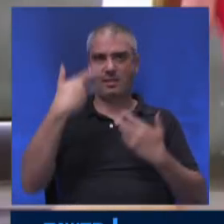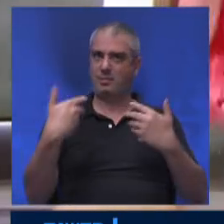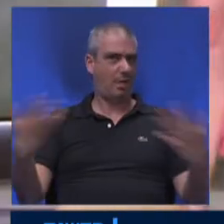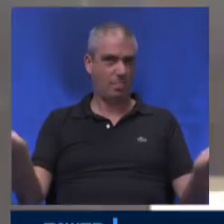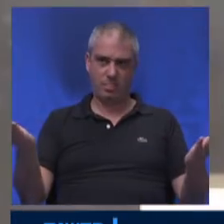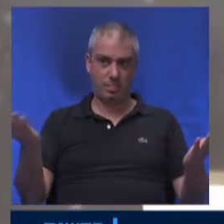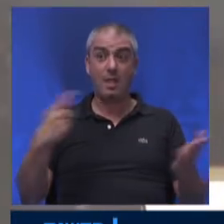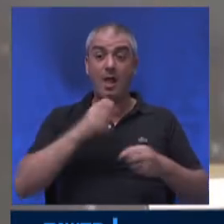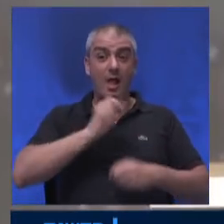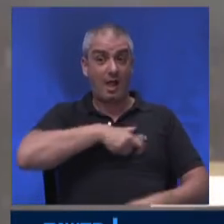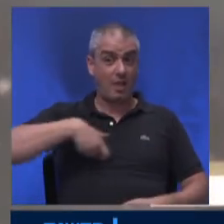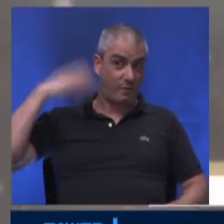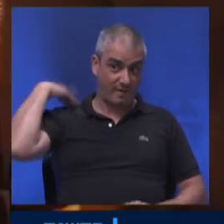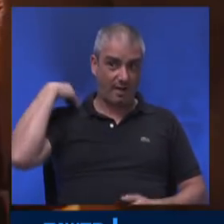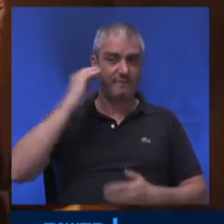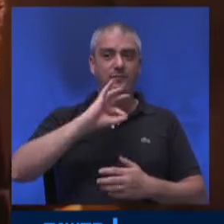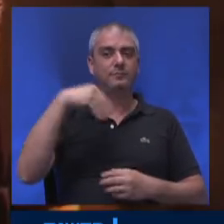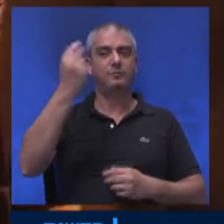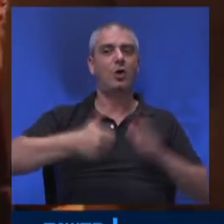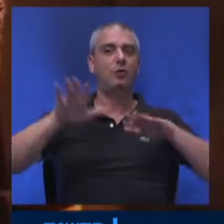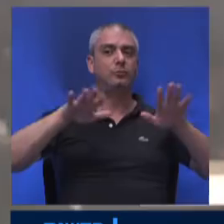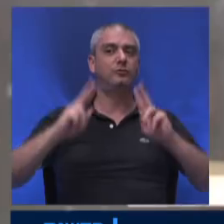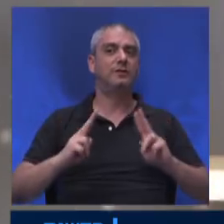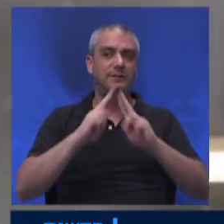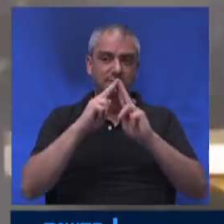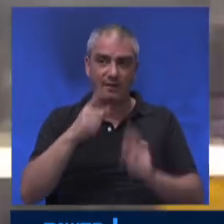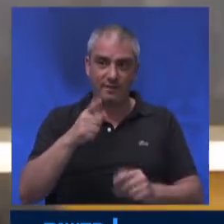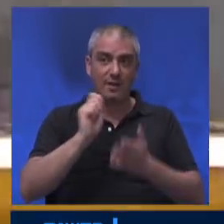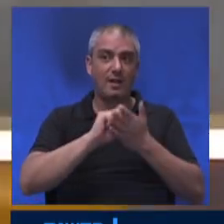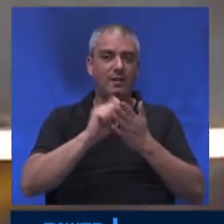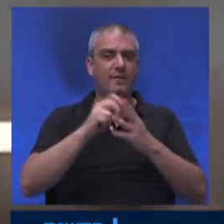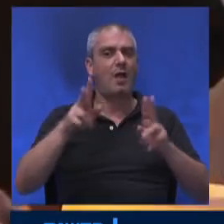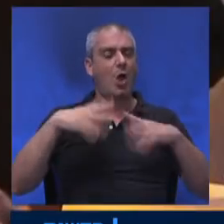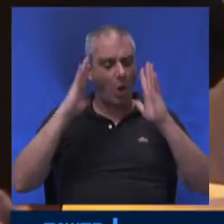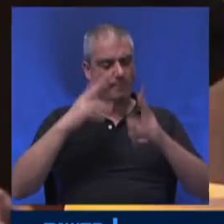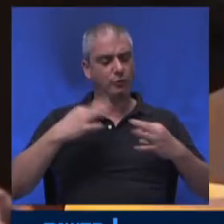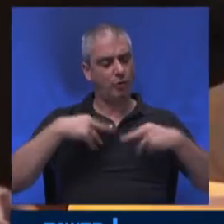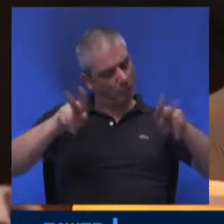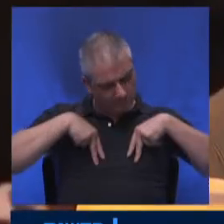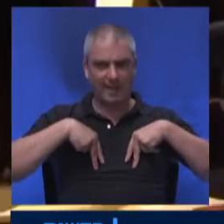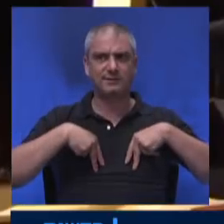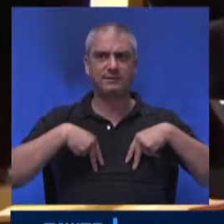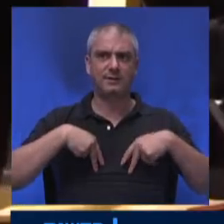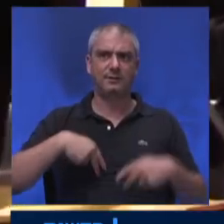גבה הקדישה מסיירו לראש ממשלת צרפת כשכתבה תחזיר את האומנות של אנוז'אן.